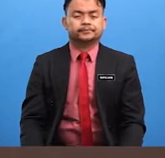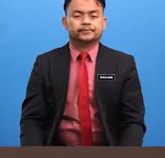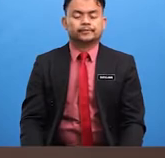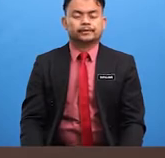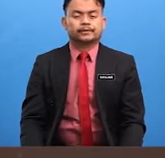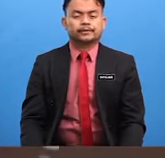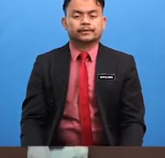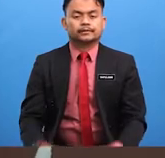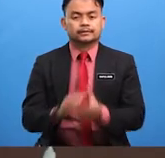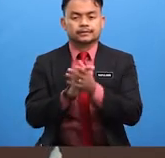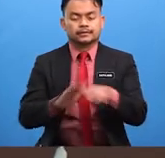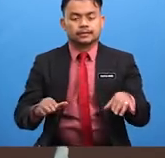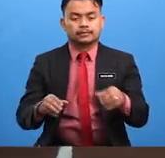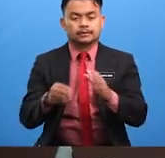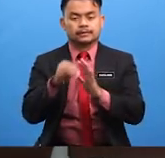Selamat mencuba!